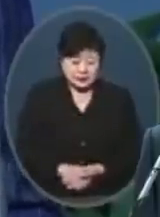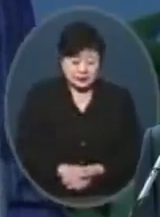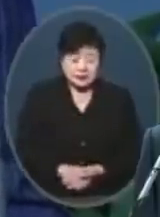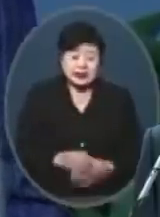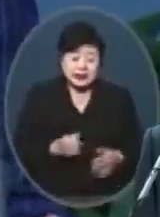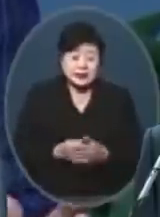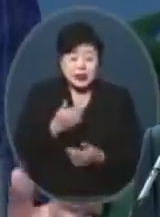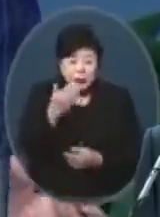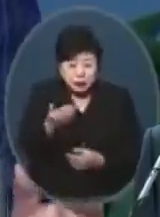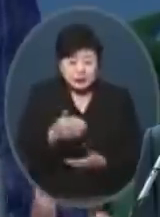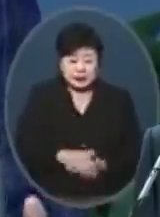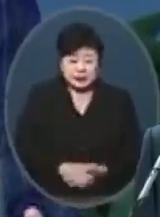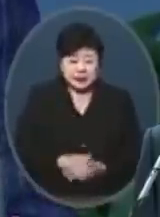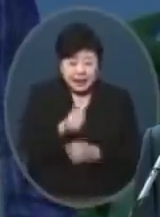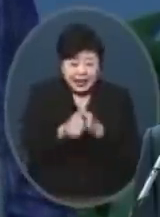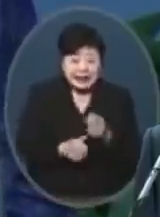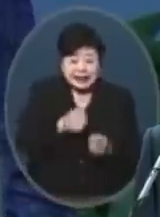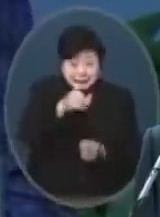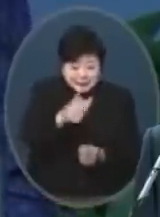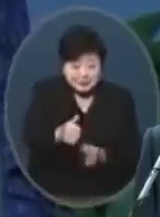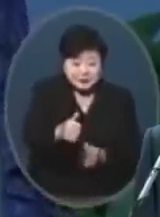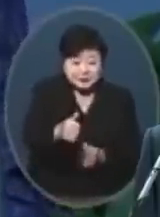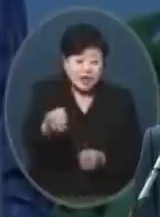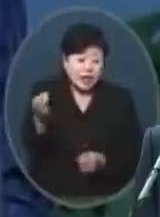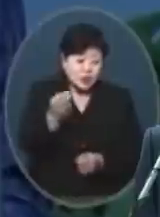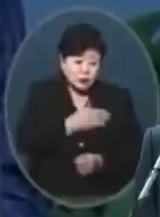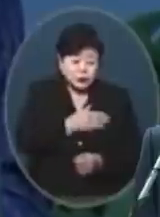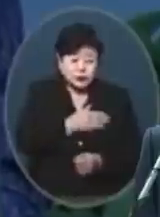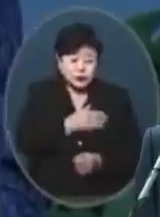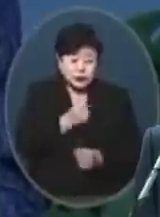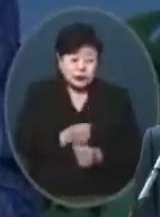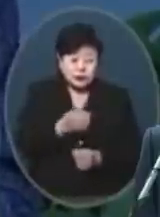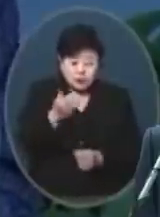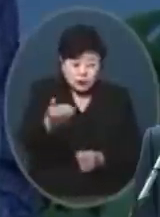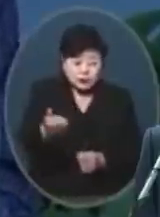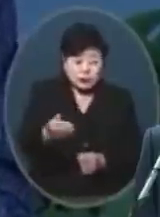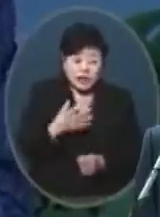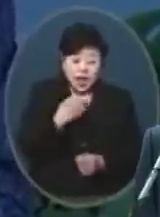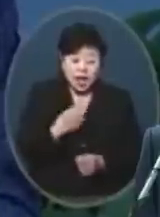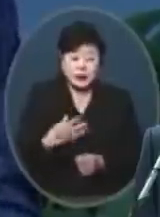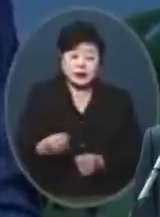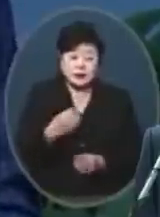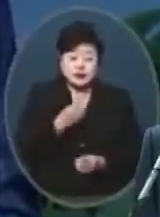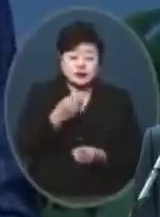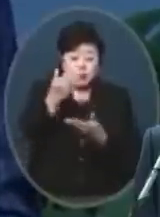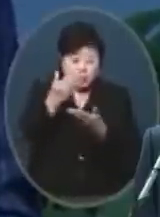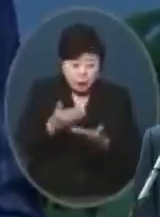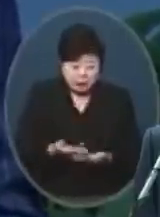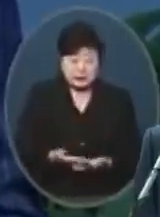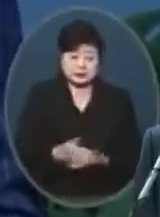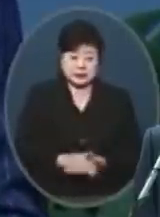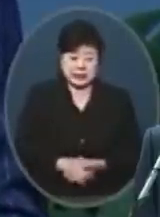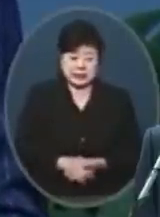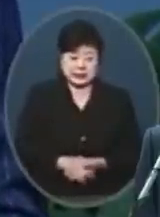그래서 여러분이 하나님의 부요하게 하는 아브라함의 복을 받아서